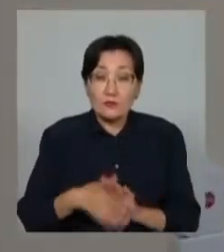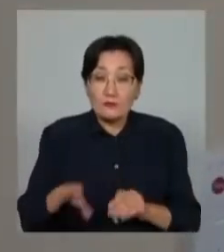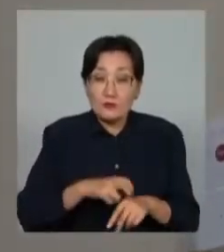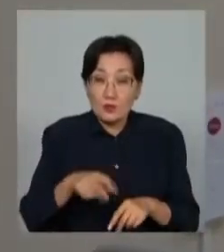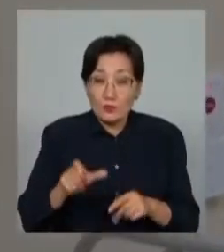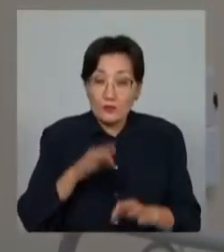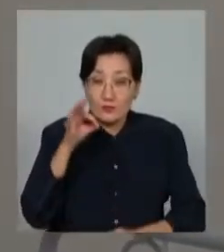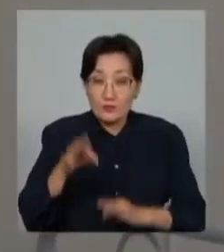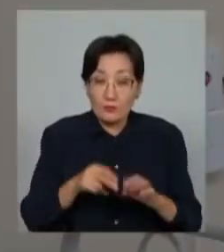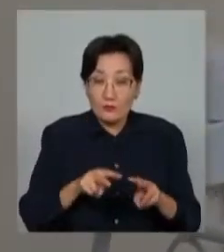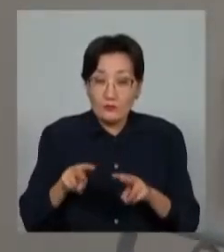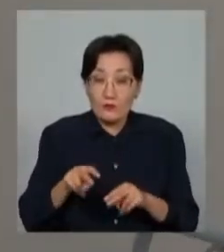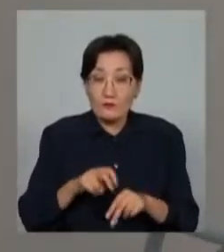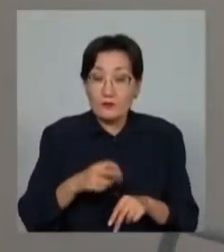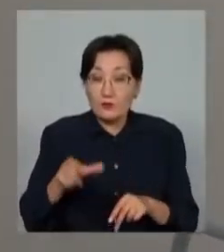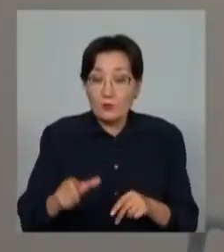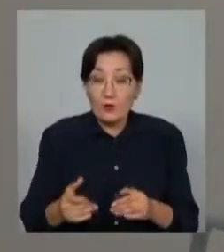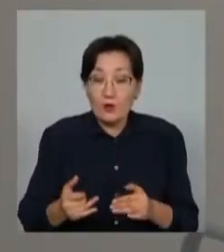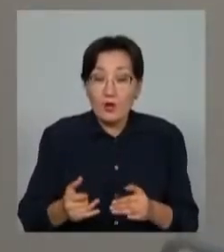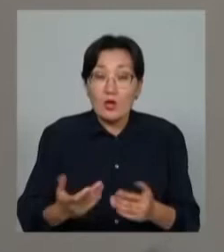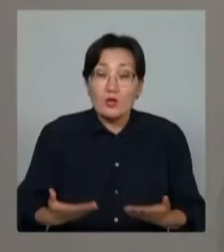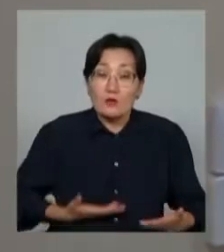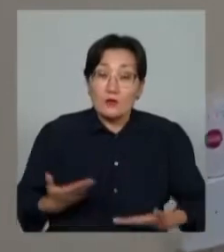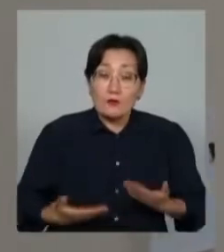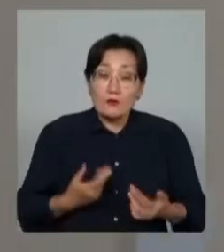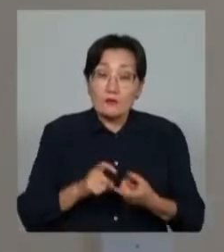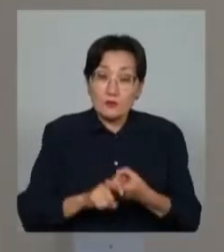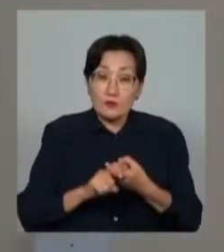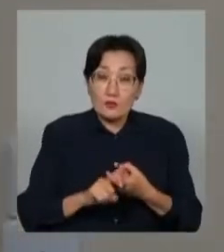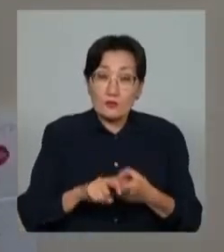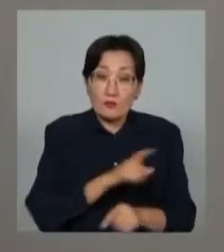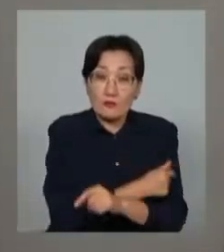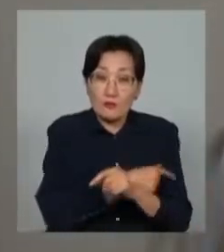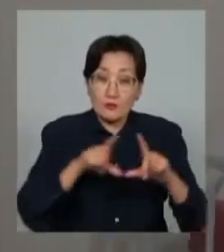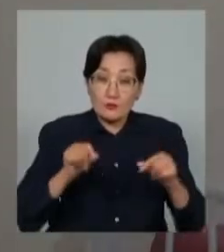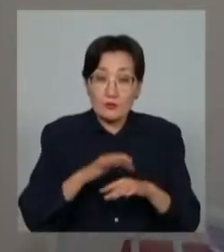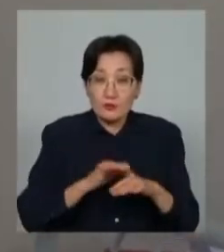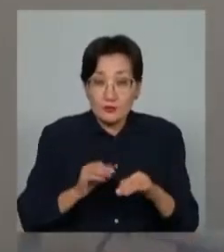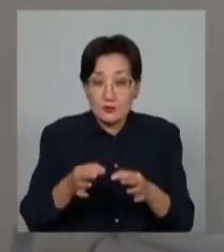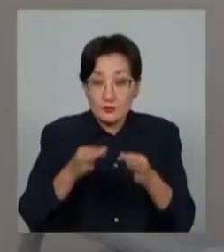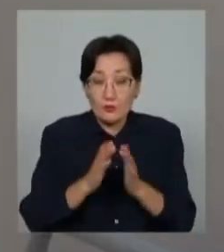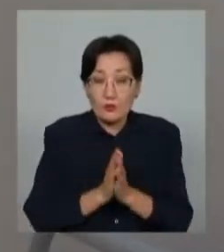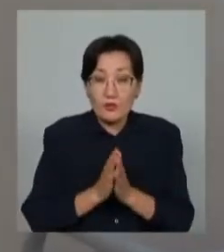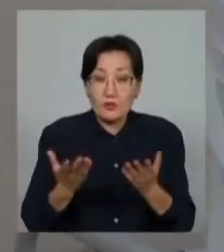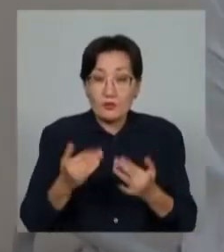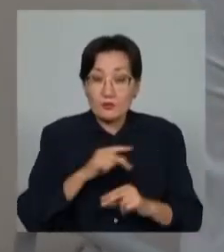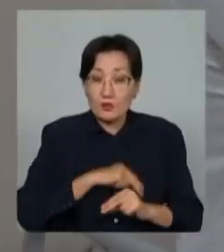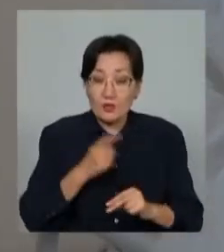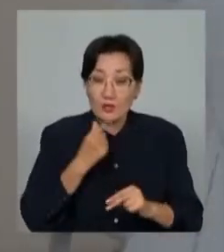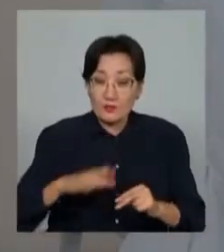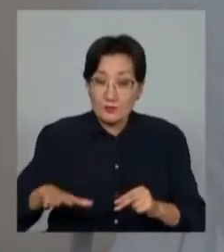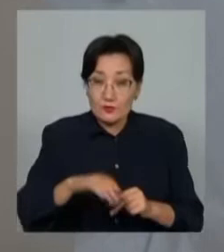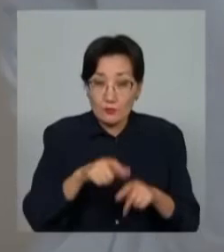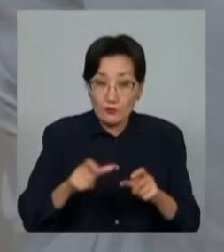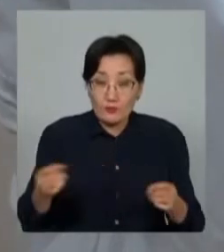врачей круглосуточно наблюдают врачи. Они буквально живут в инфекционной... Извиняюсь, скажите, пожалуйста, каково это работать в красной зоне?